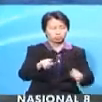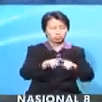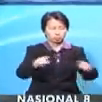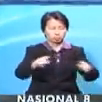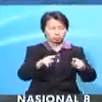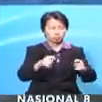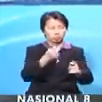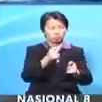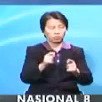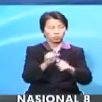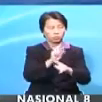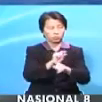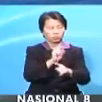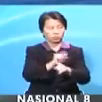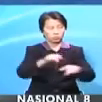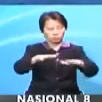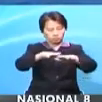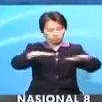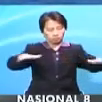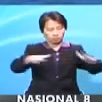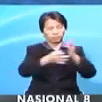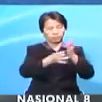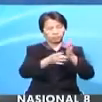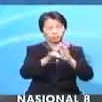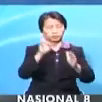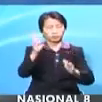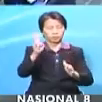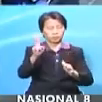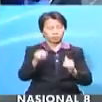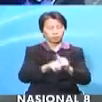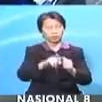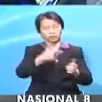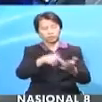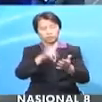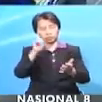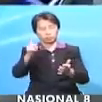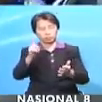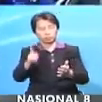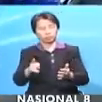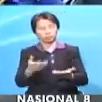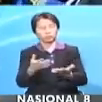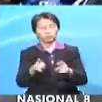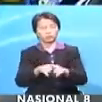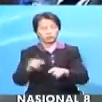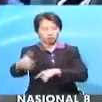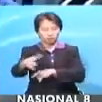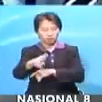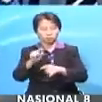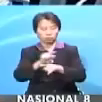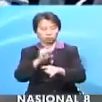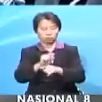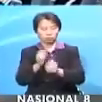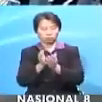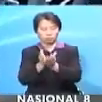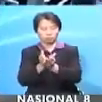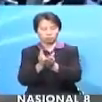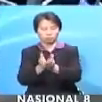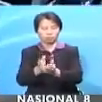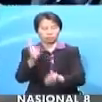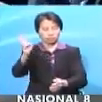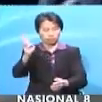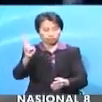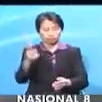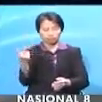statik menggunakan struktur plantar minyak terpakai sebuah lagi penghalang laut Tun Azizan menggunakan kapal kargo terpakai